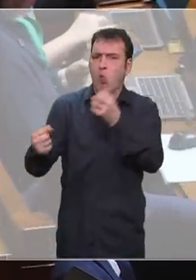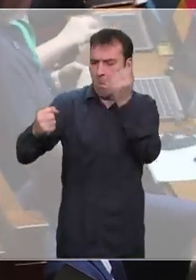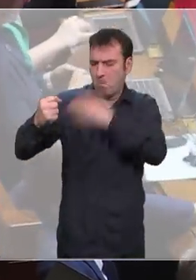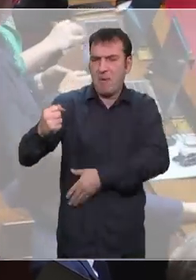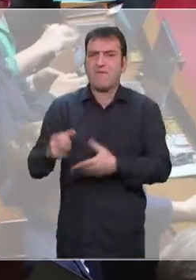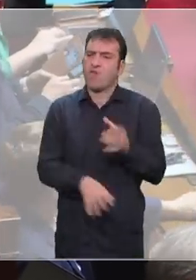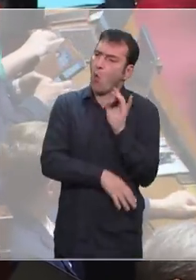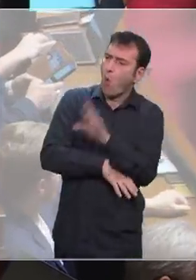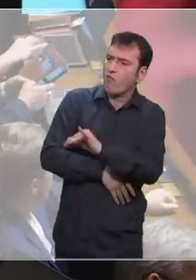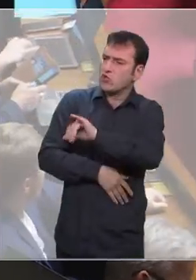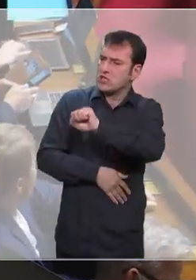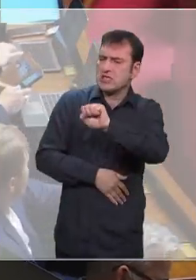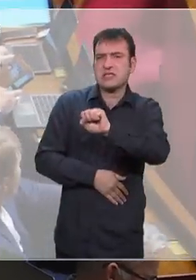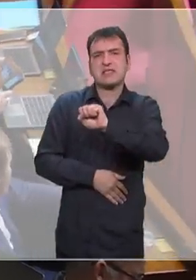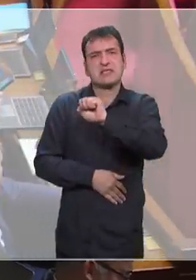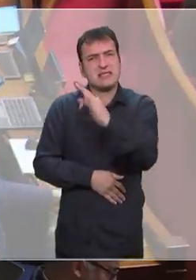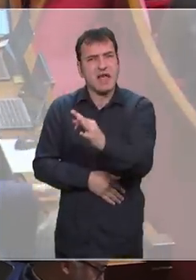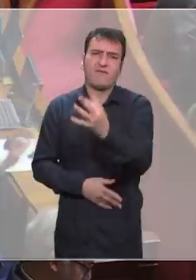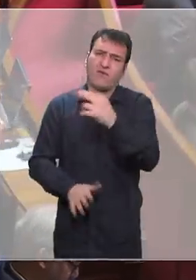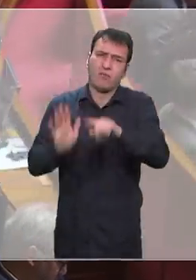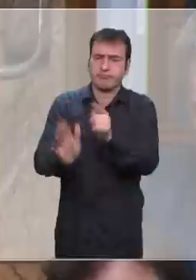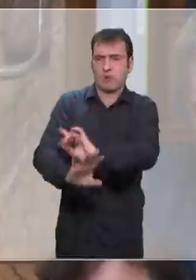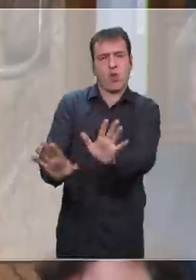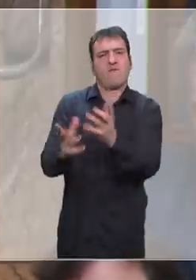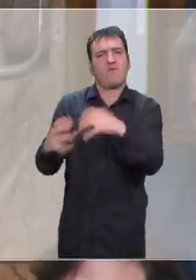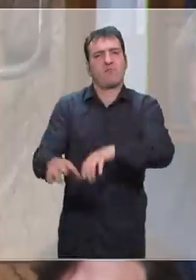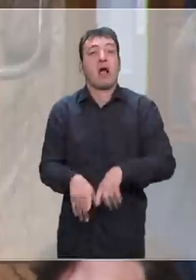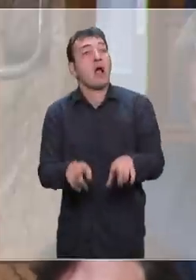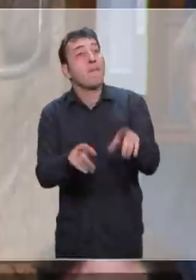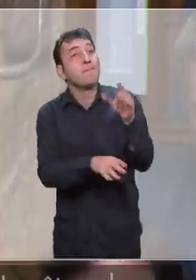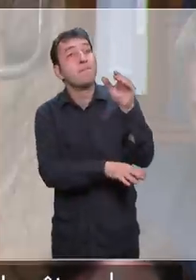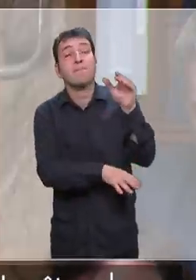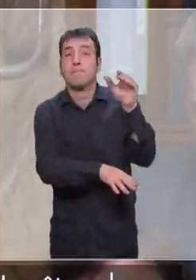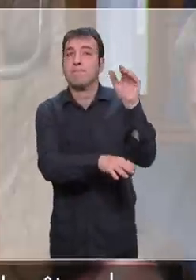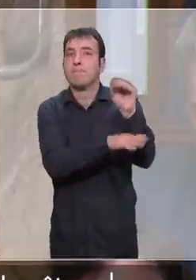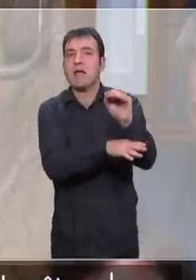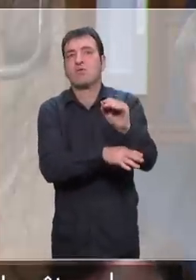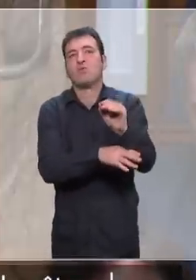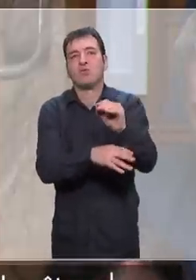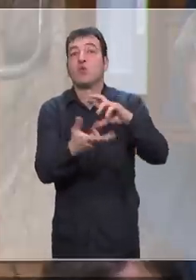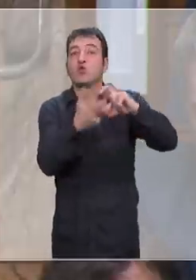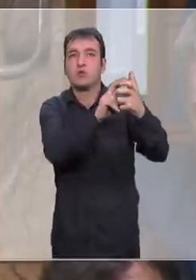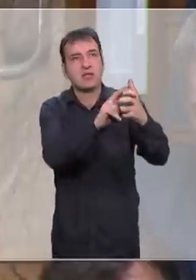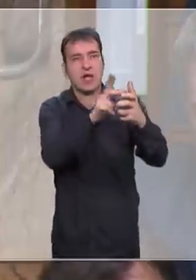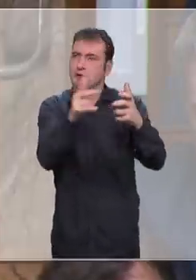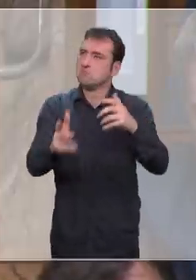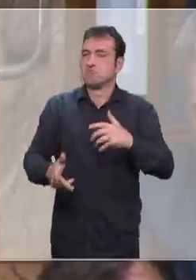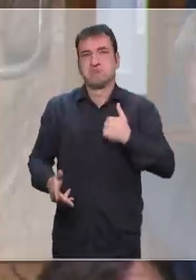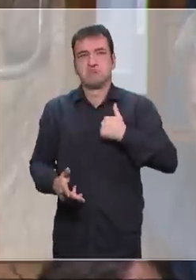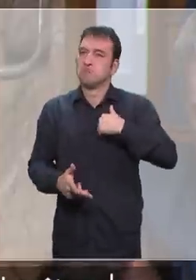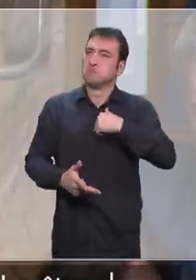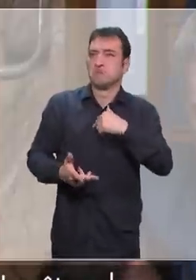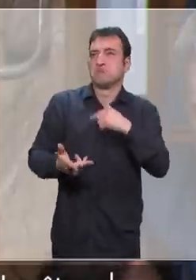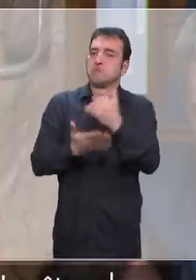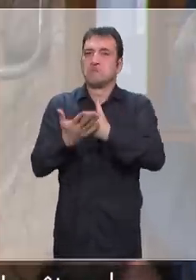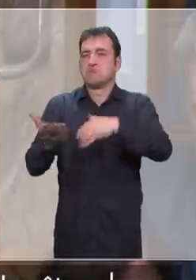l'ISF, qui défend corps et âme le patron de Total, qui se félicite de gagner 6 millions d'euros en 2021. En même